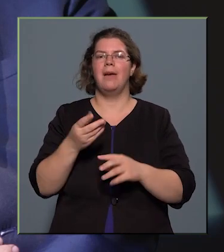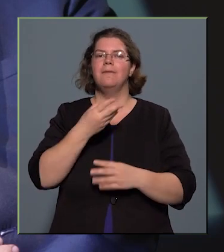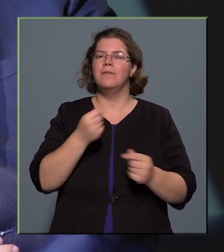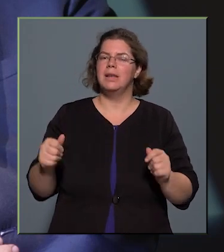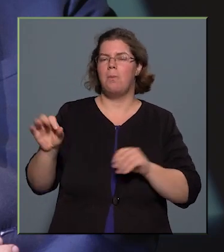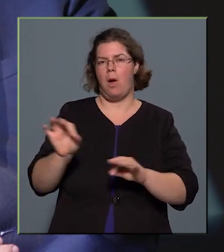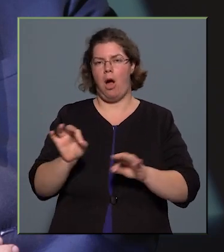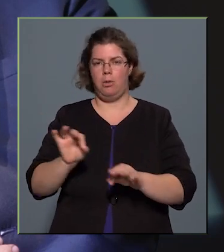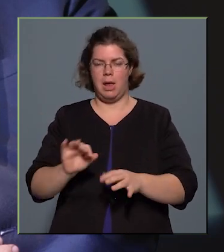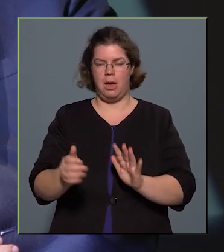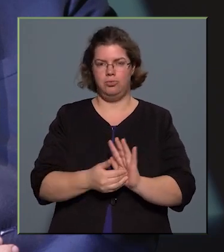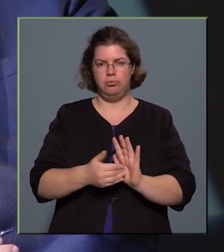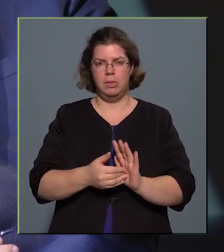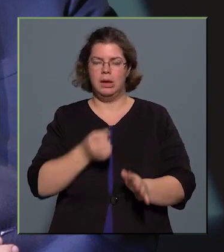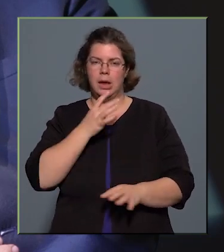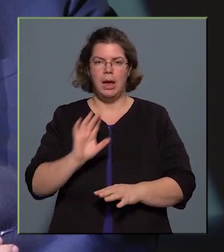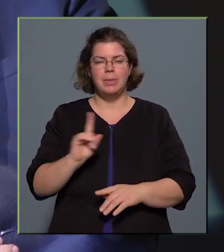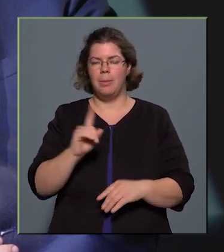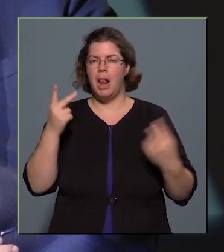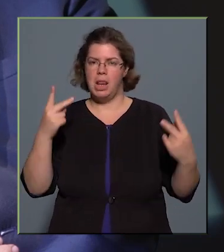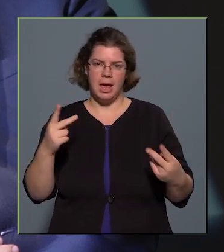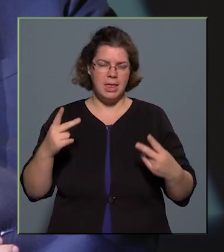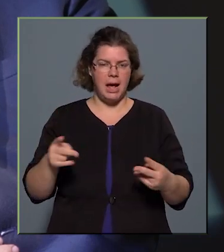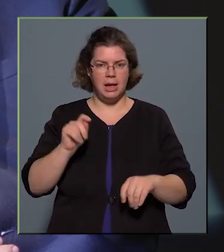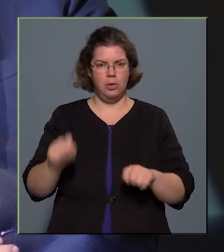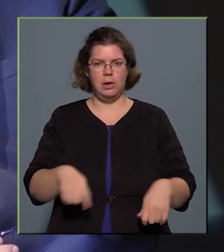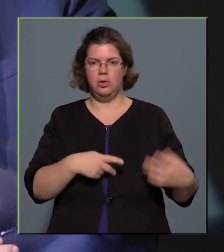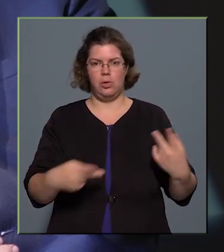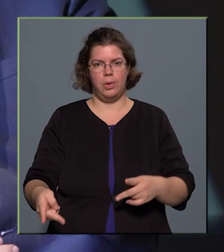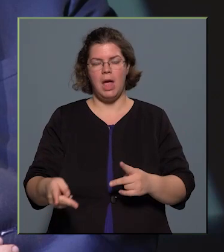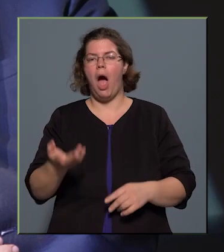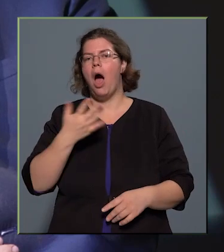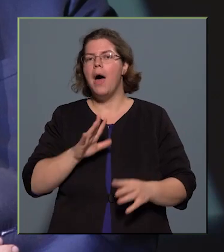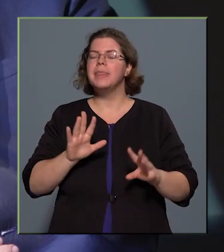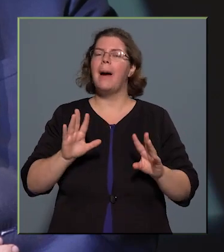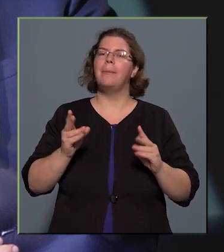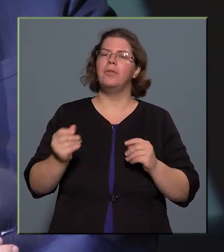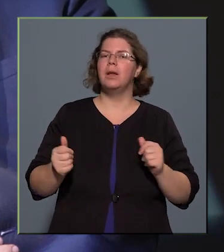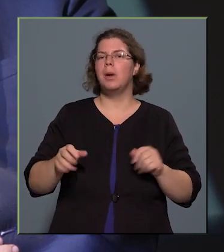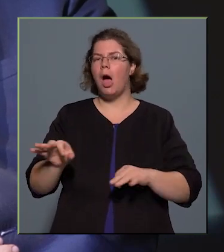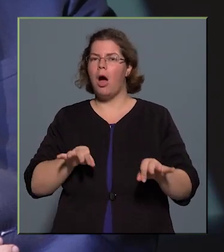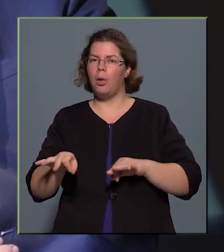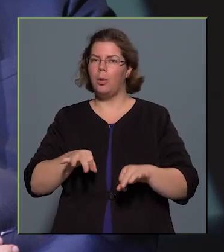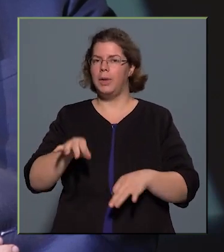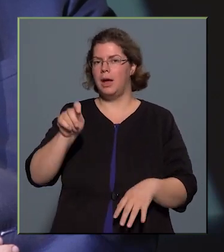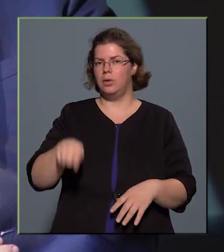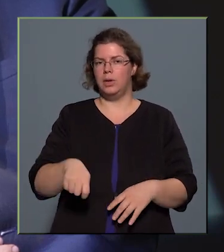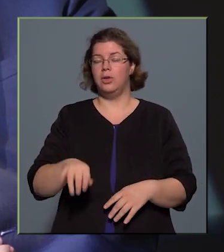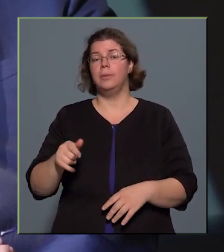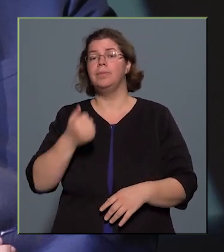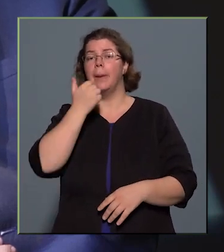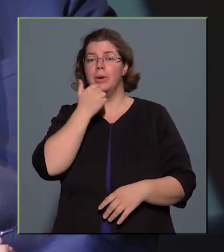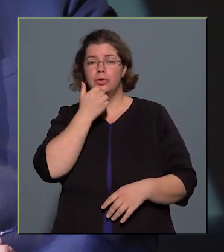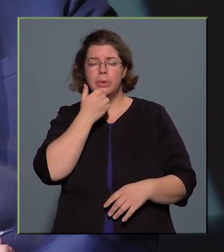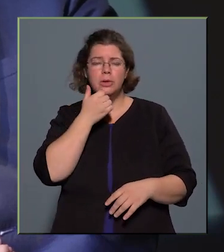hangolások inkább, tehát nem a lényegi döntéseket hozzák meg, hanem finomra hangolják a döntéseket, és ilyen, a Mitsubishi által mindig